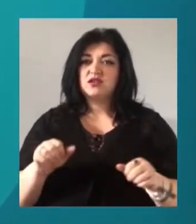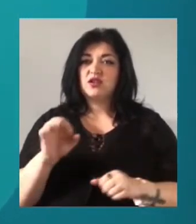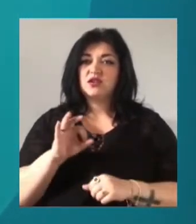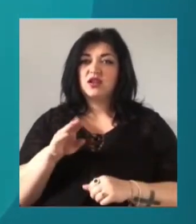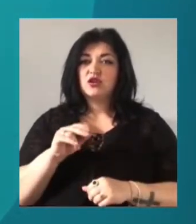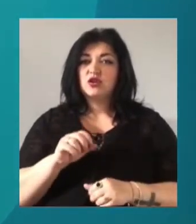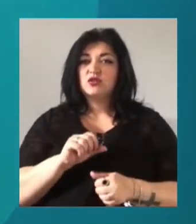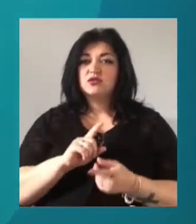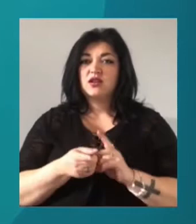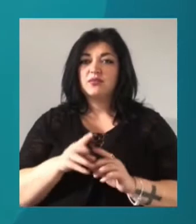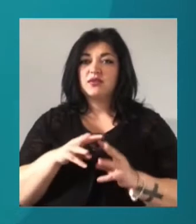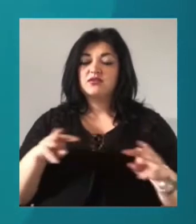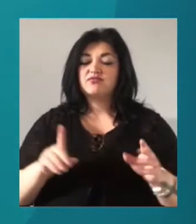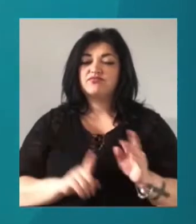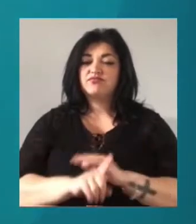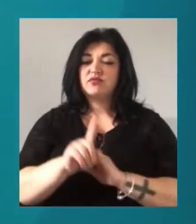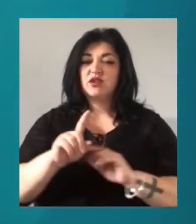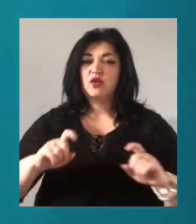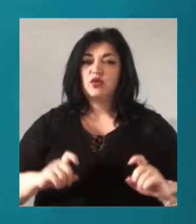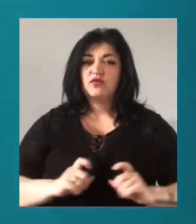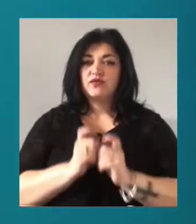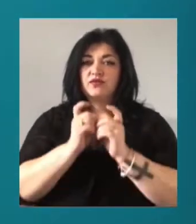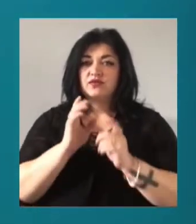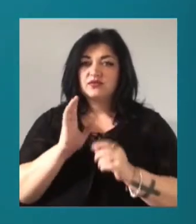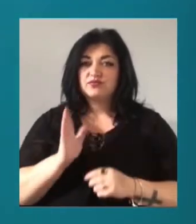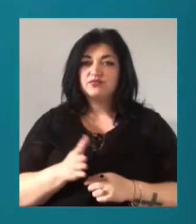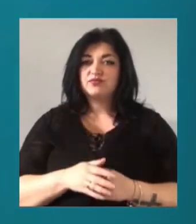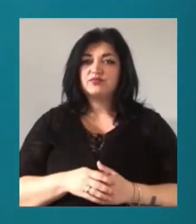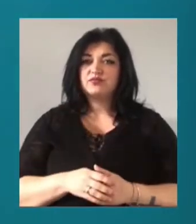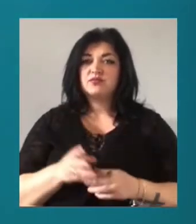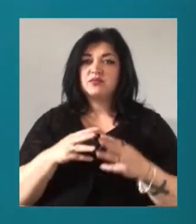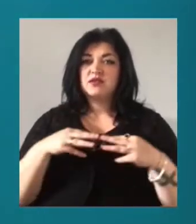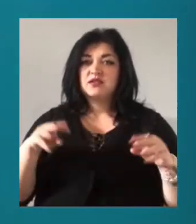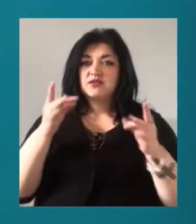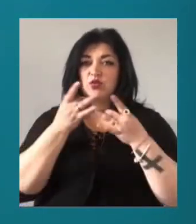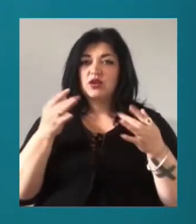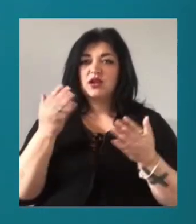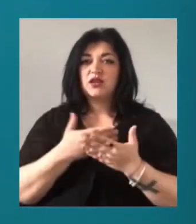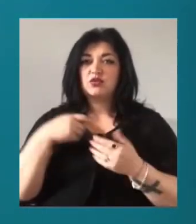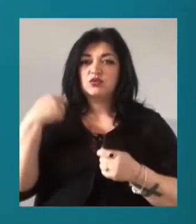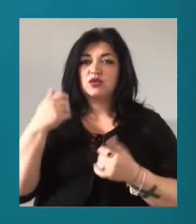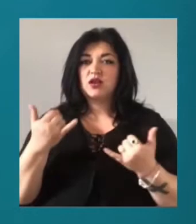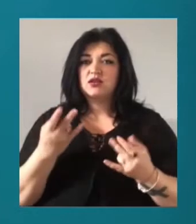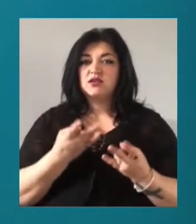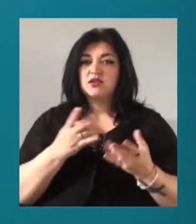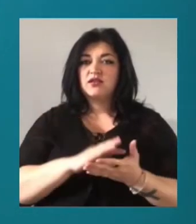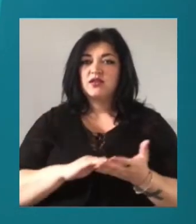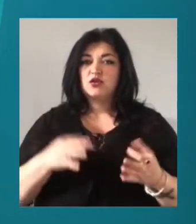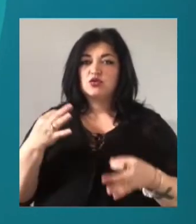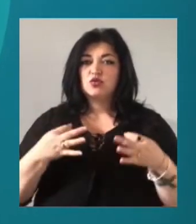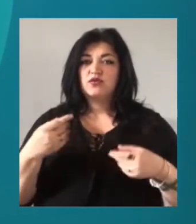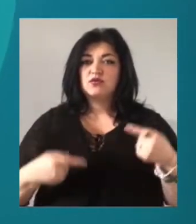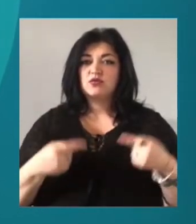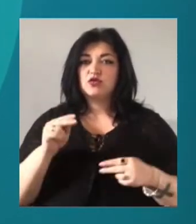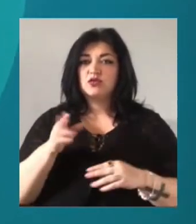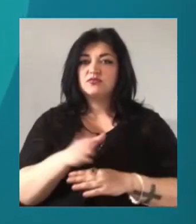міністром, виникне конфлікт інтересів. Адже між Міністерством культури та кіностудією наразі триває судова суперечка щодо розподілення